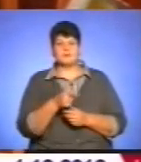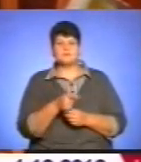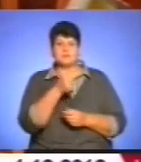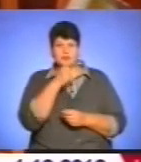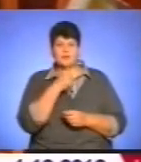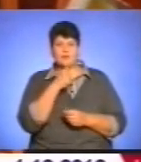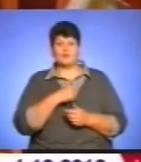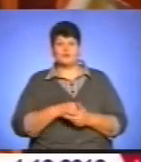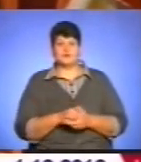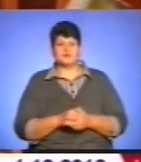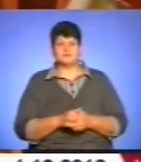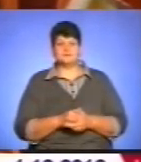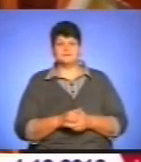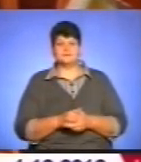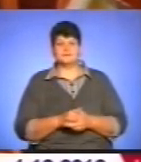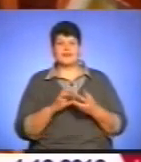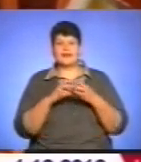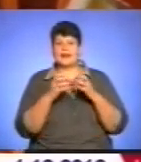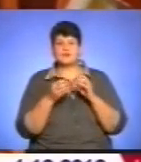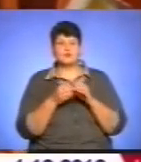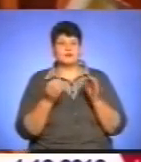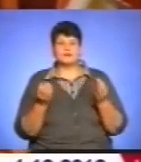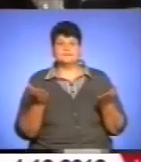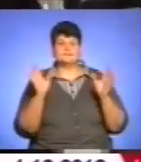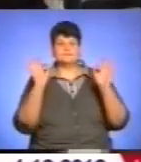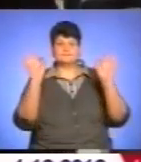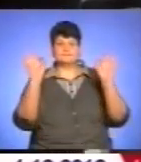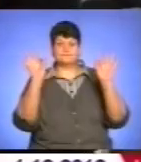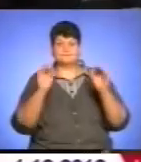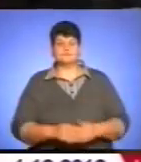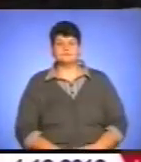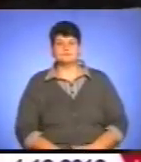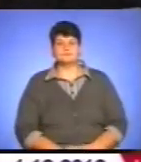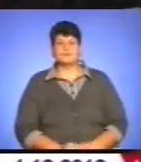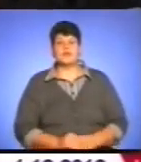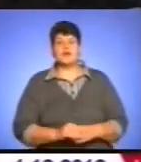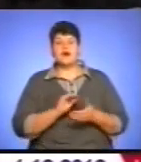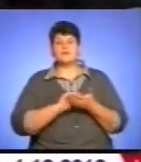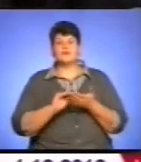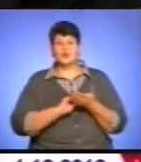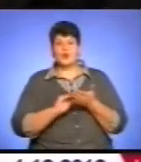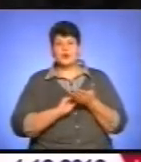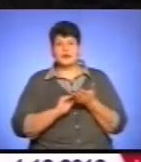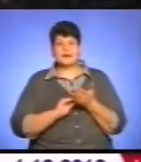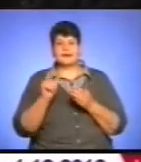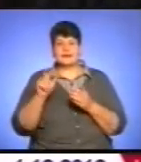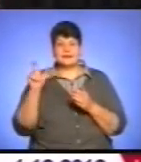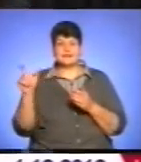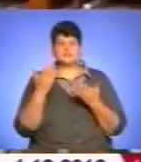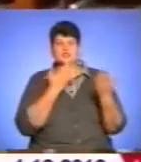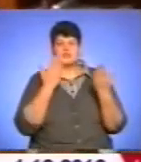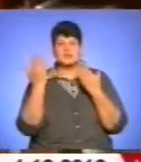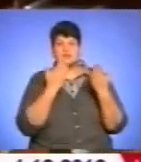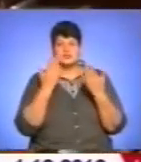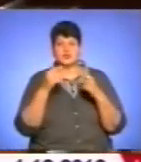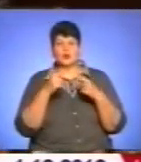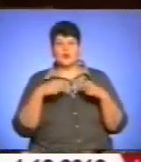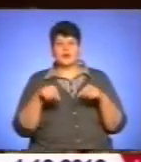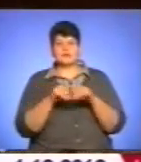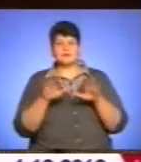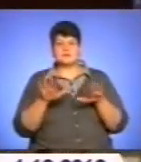Пробували. Кажу, результат нульовий. Автори, читачі, представники органів місцевого самоврядування